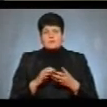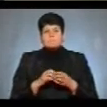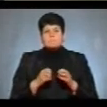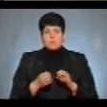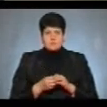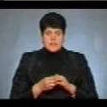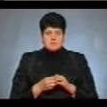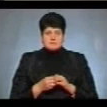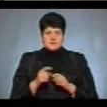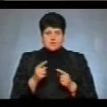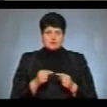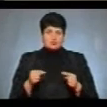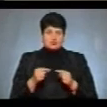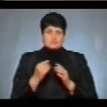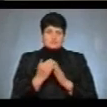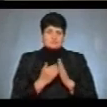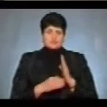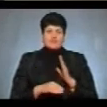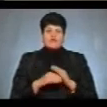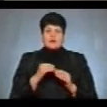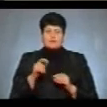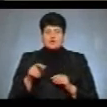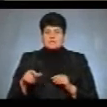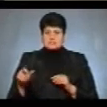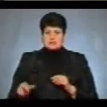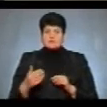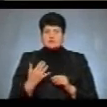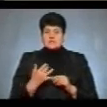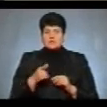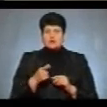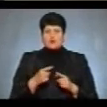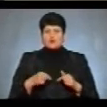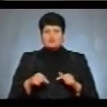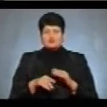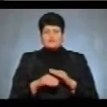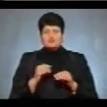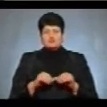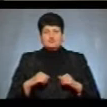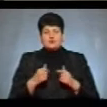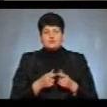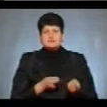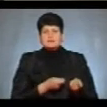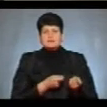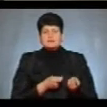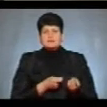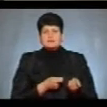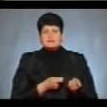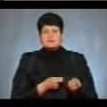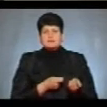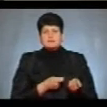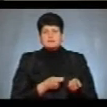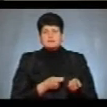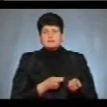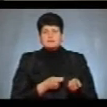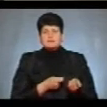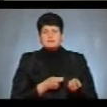з уточненням списку виборців, оскільки до окружної виборчої комісії прибували відповідно дільничні